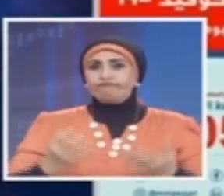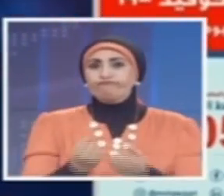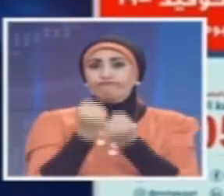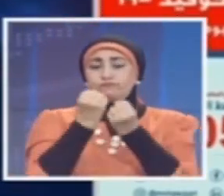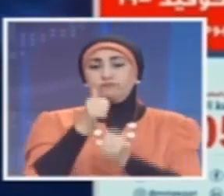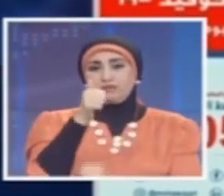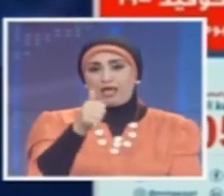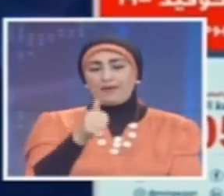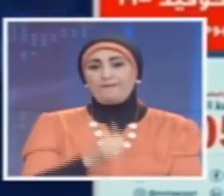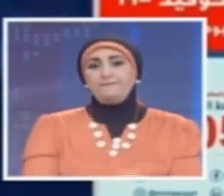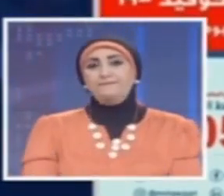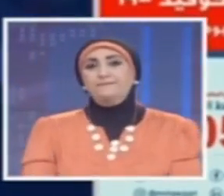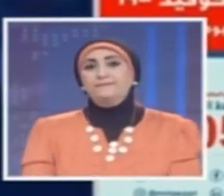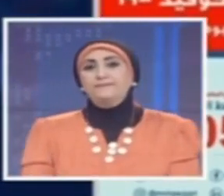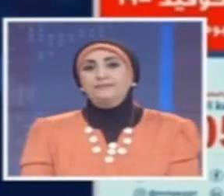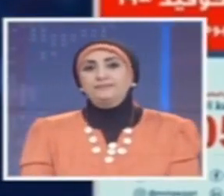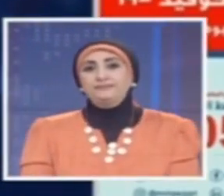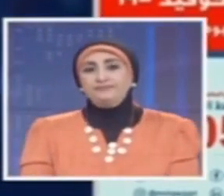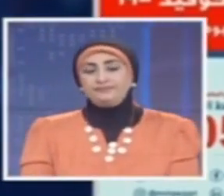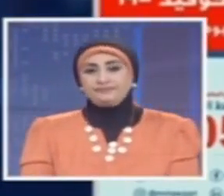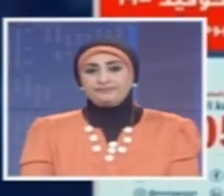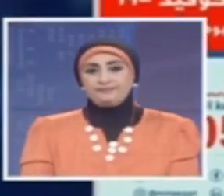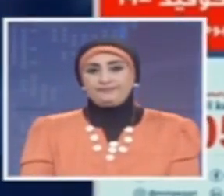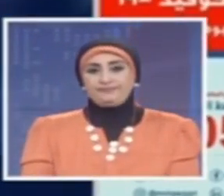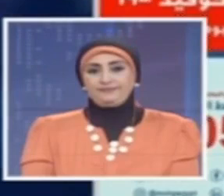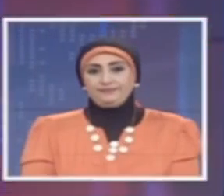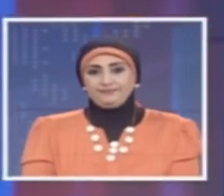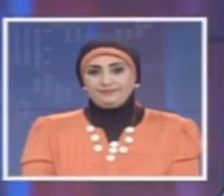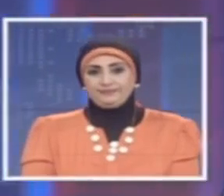واتخاذ الإجراءات الوقائية اللازمة.